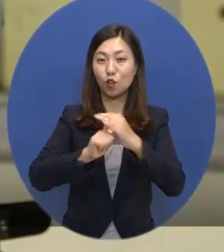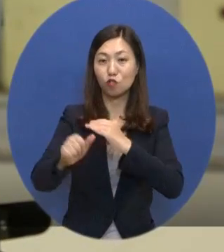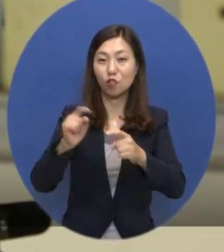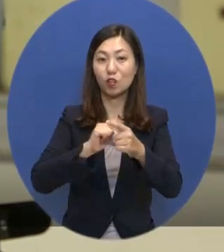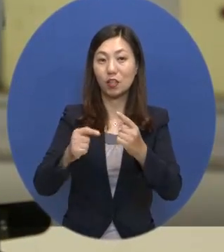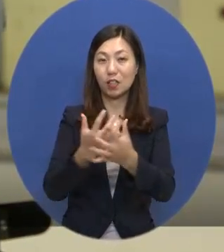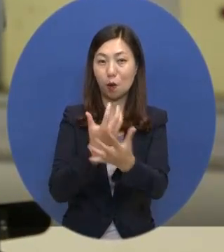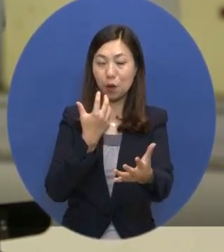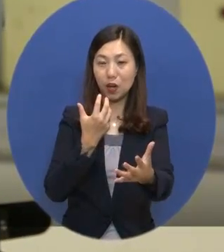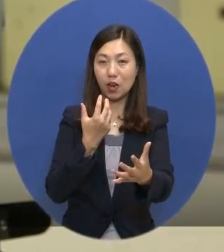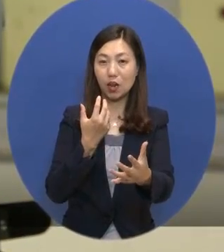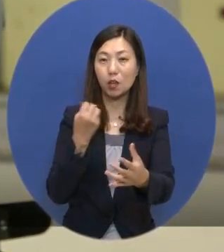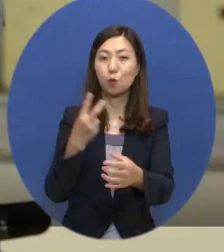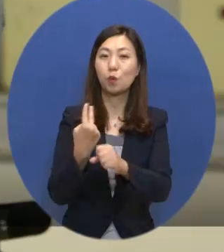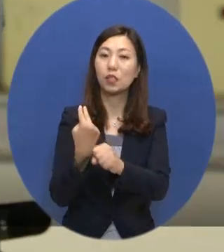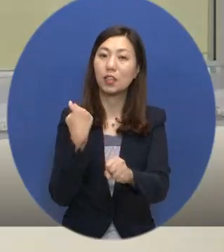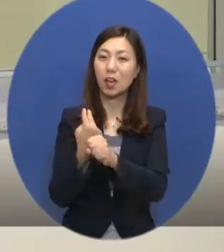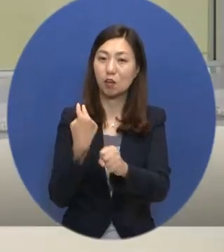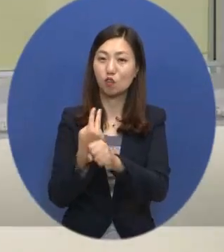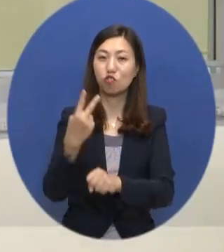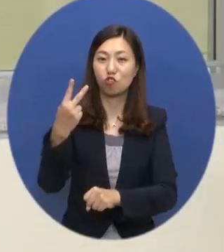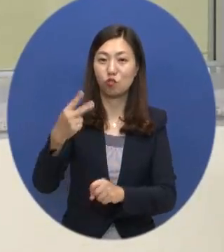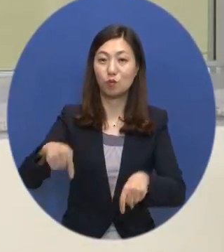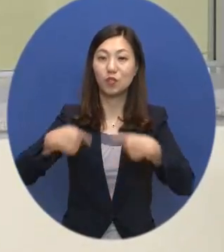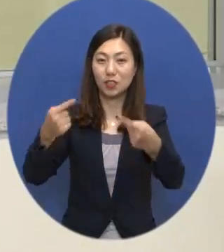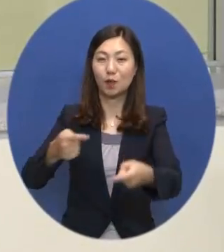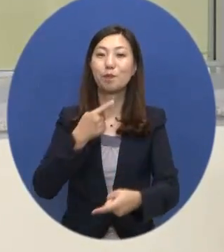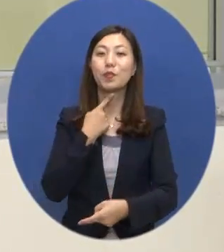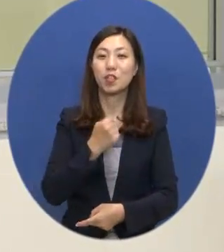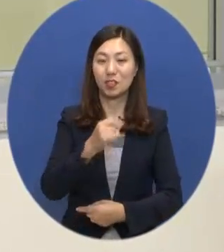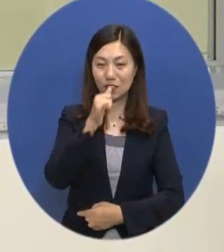재작년 두 번 나갔다 왔습니다.